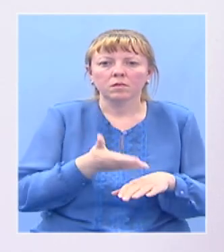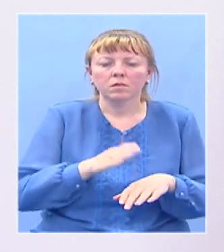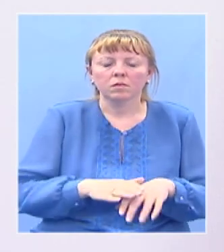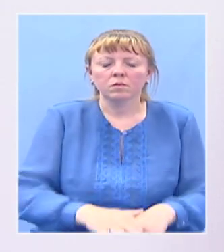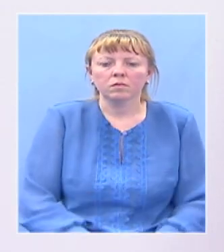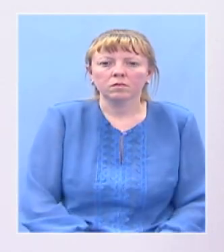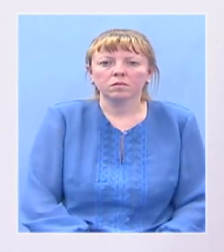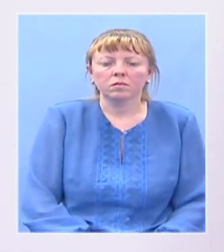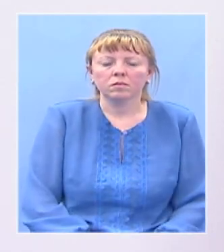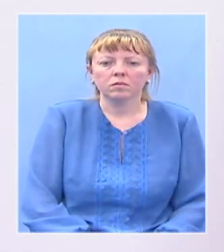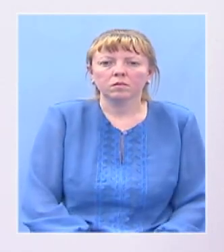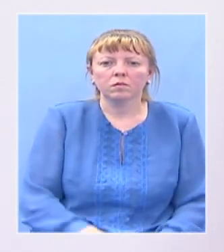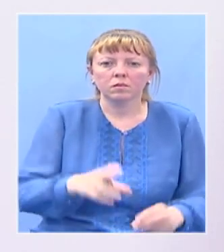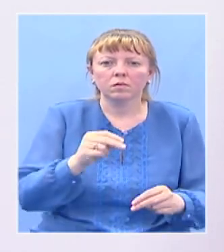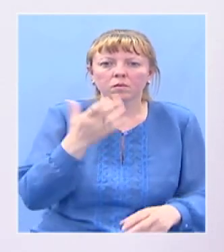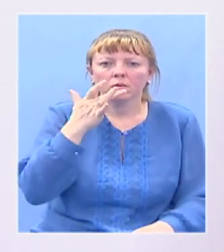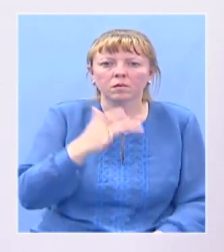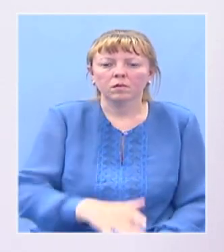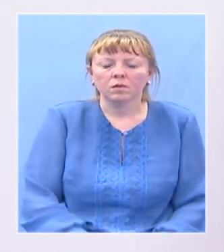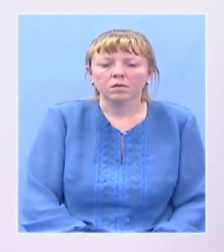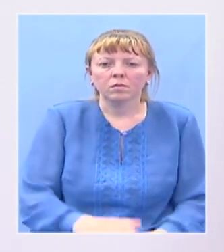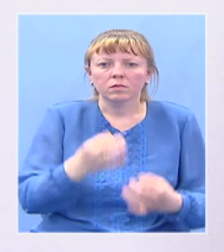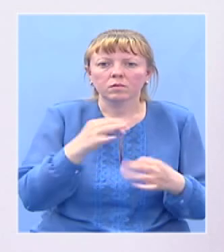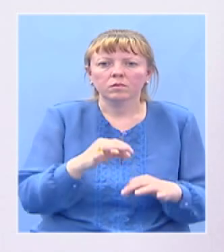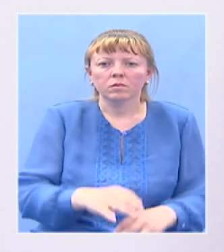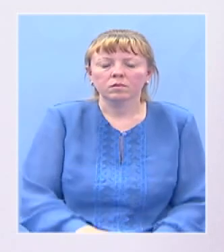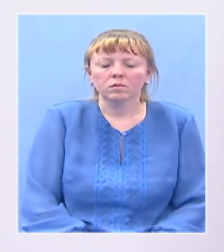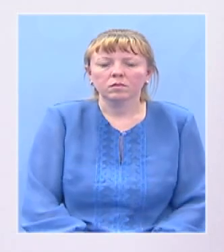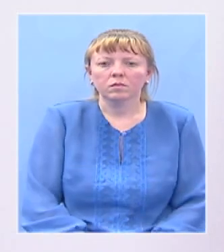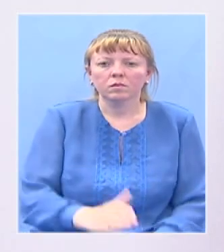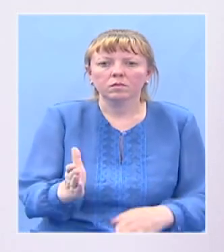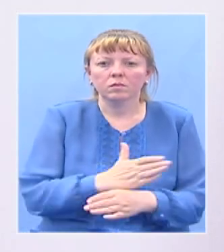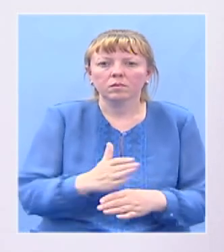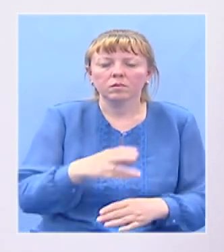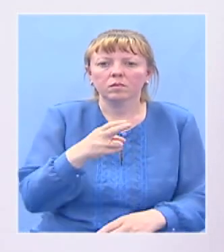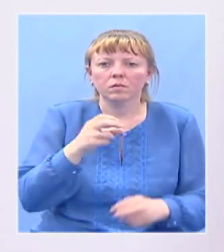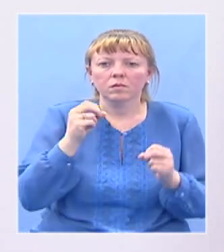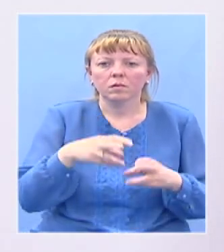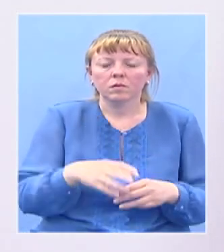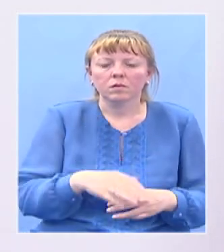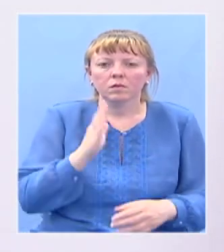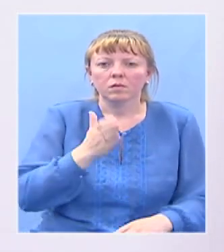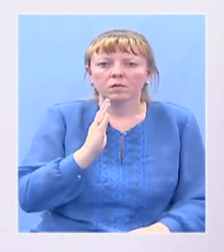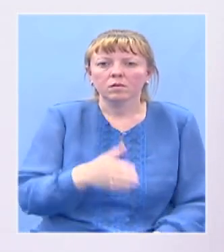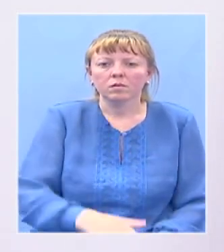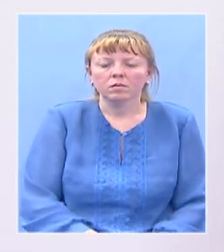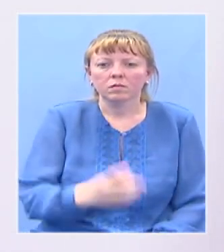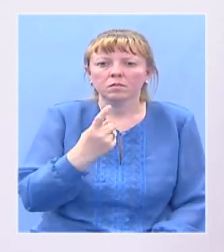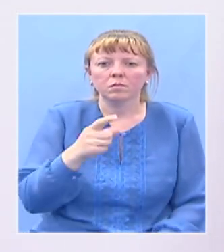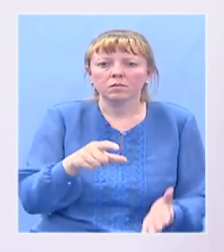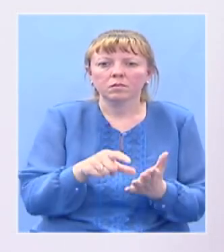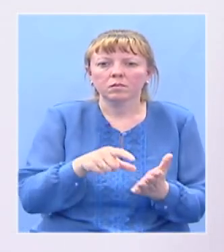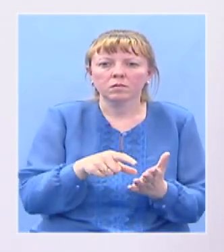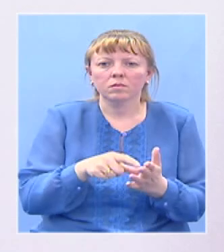нас получение иностранных бланков разрешения отдельных видов опасных грузов это Особо опасно первый шестые седьмые